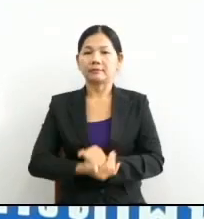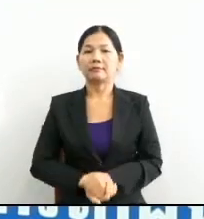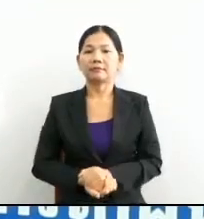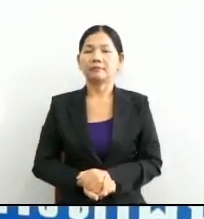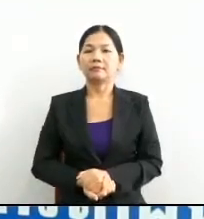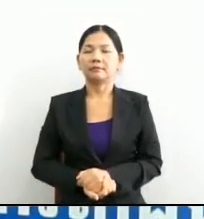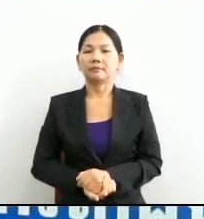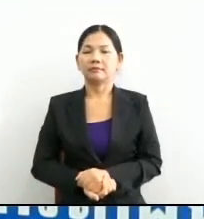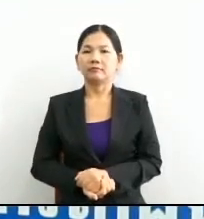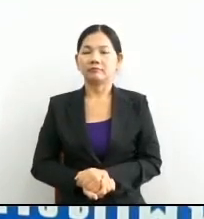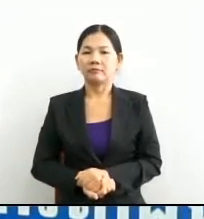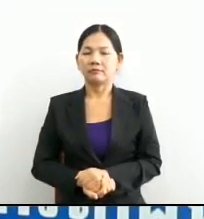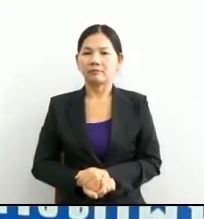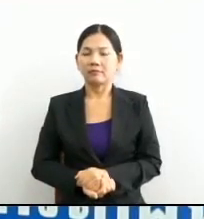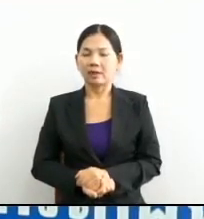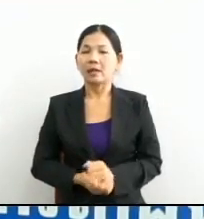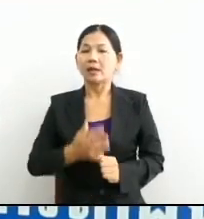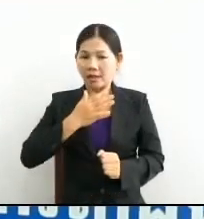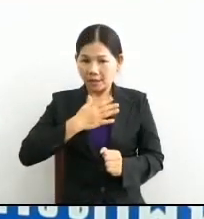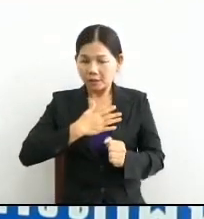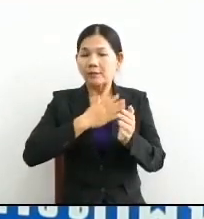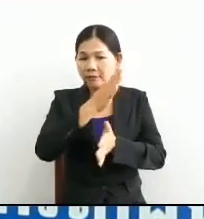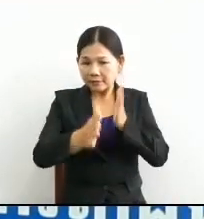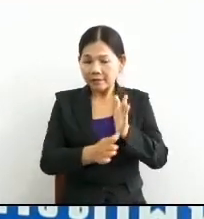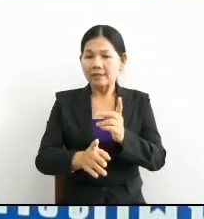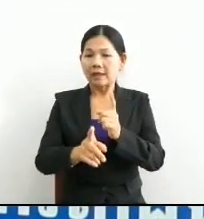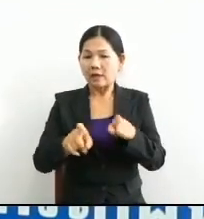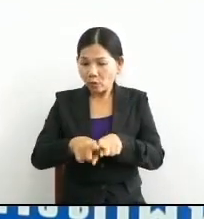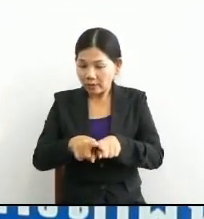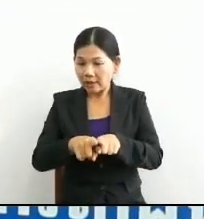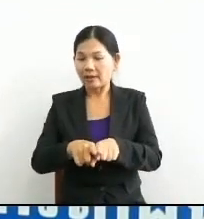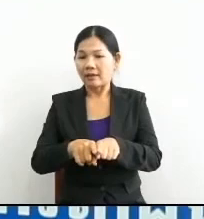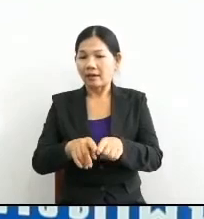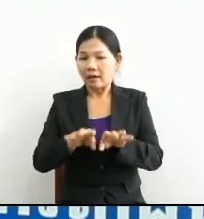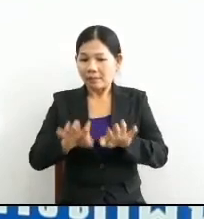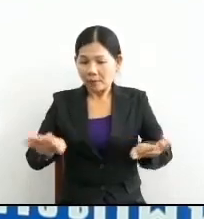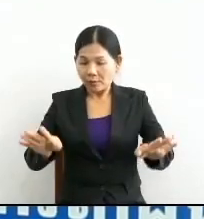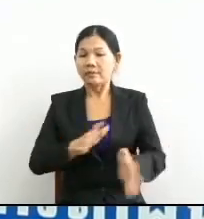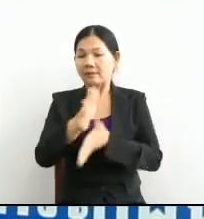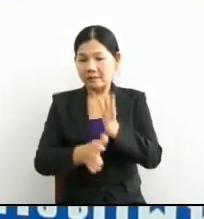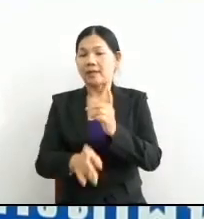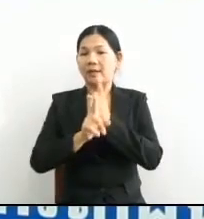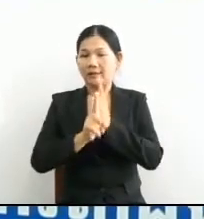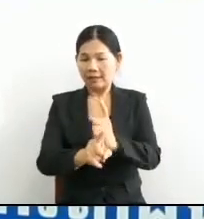nè khổ ăn ăn mà đòn tại ai như là khu nông con ăn tại mà đòn hết con ăn được luôn ai nữa con nhé tò